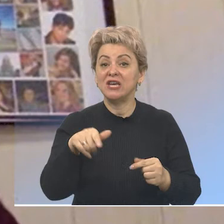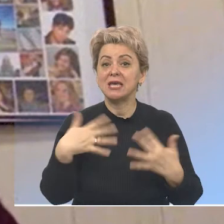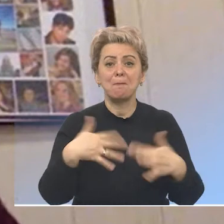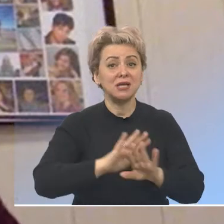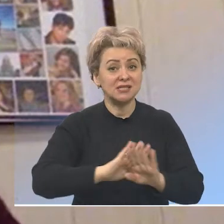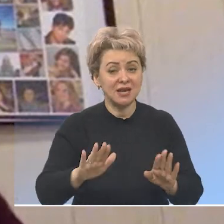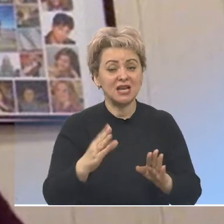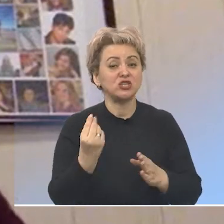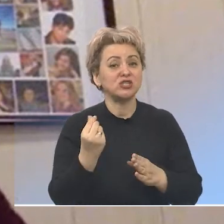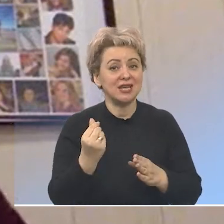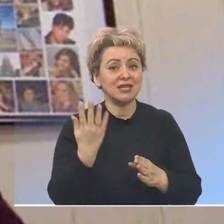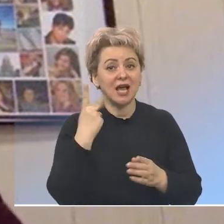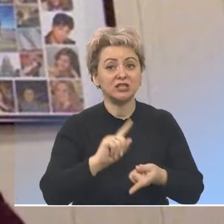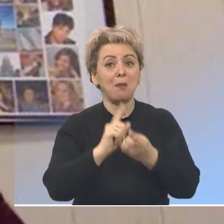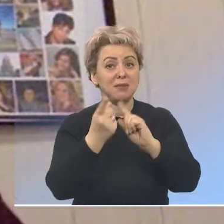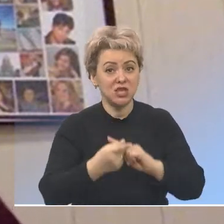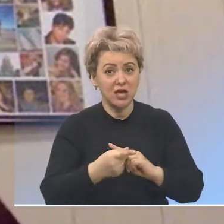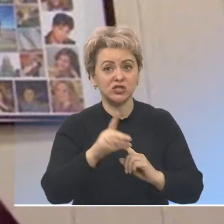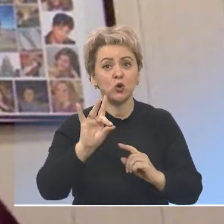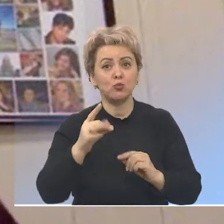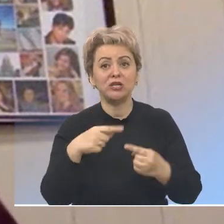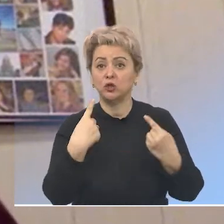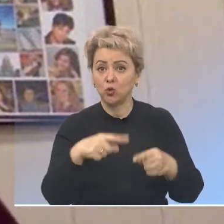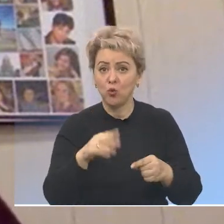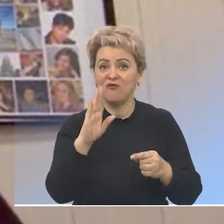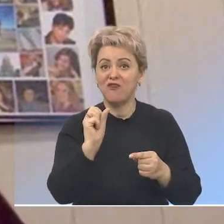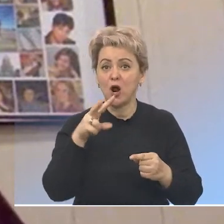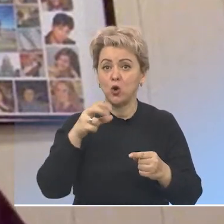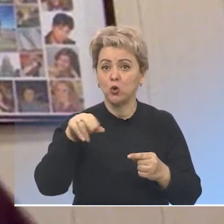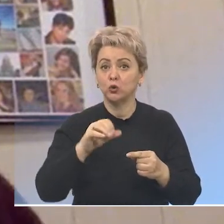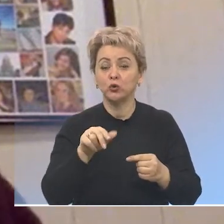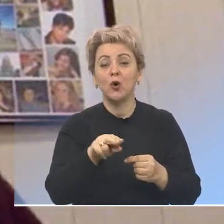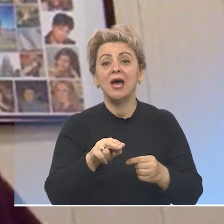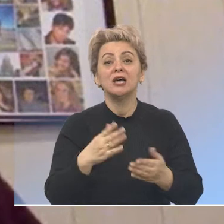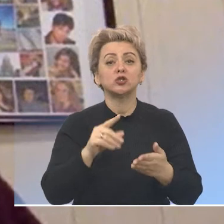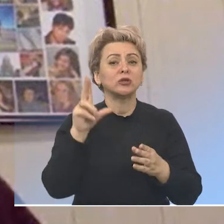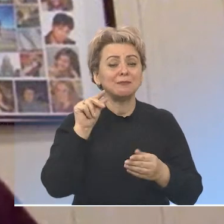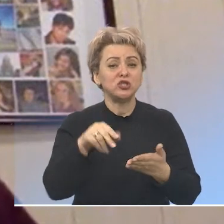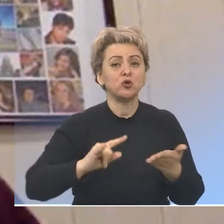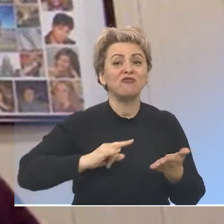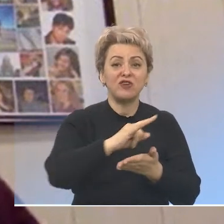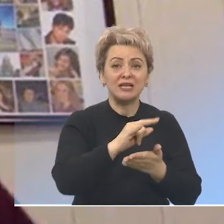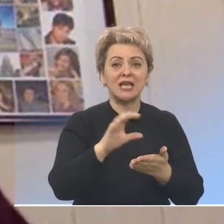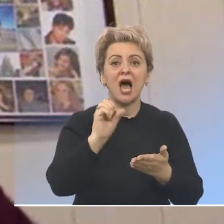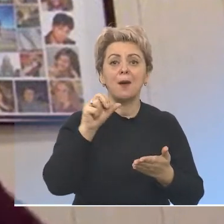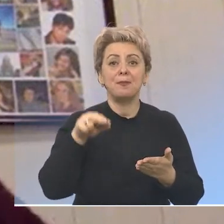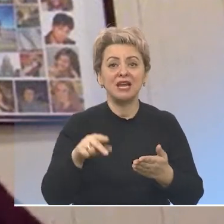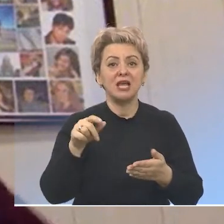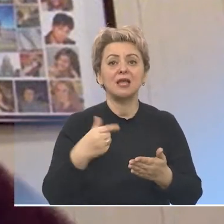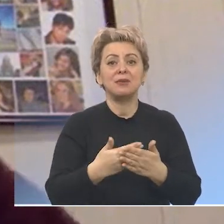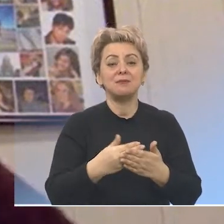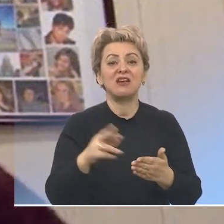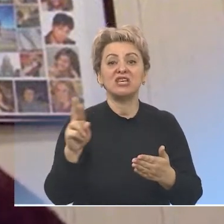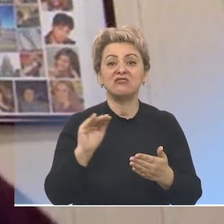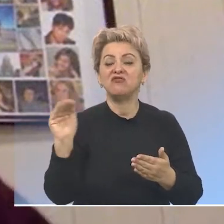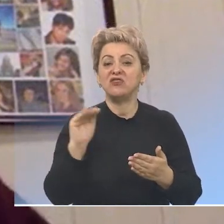потеряли на курсе, потому что многие заявки свои, которые вот там туда с датой вылета на апрель месяц,